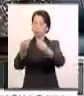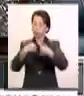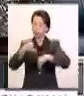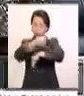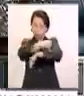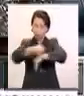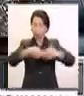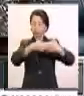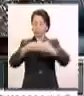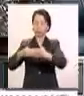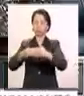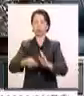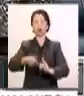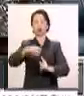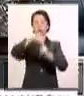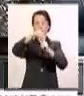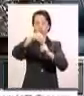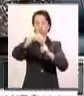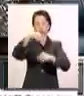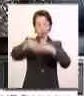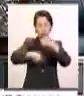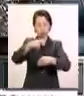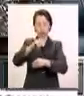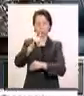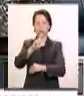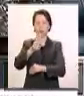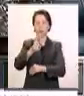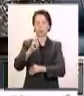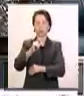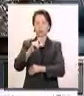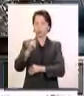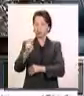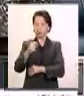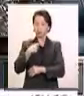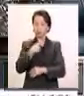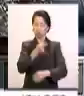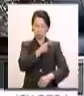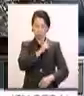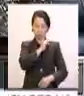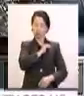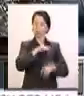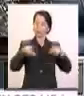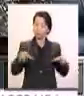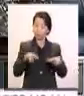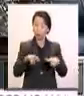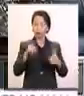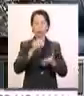garis panduan khusus tentang perkara ini. Kita di peringkat kementerian sebagai kementerian pelaksana kepada apa juga undang-undang